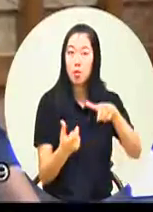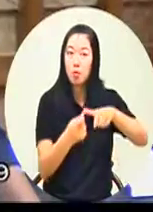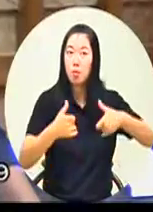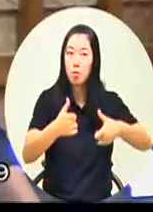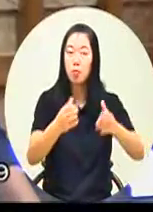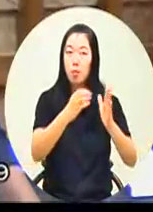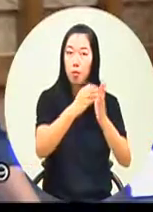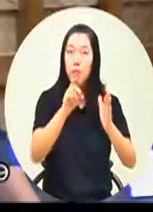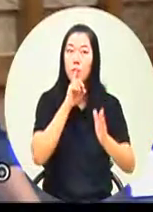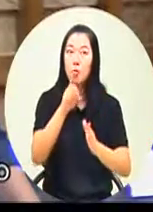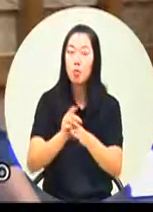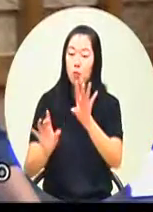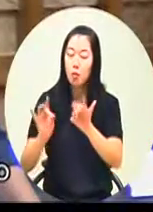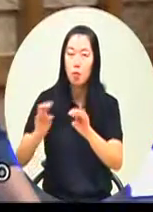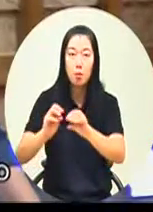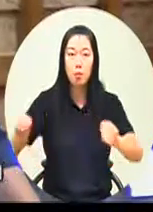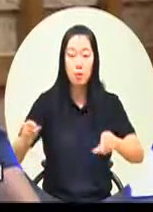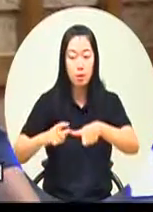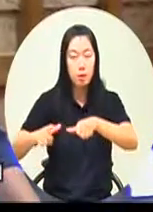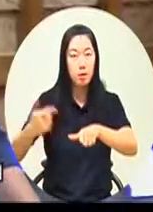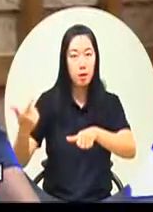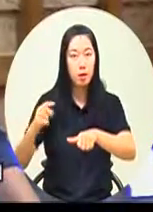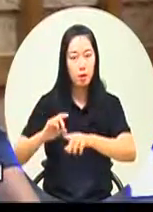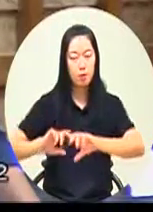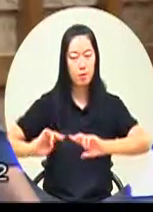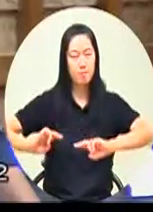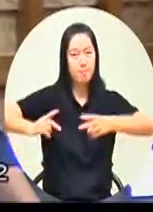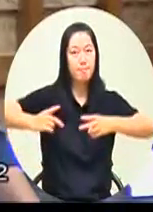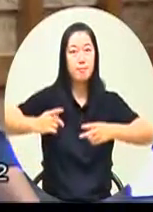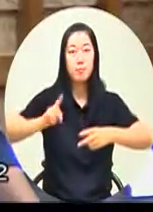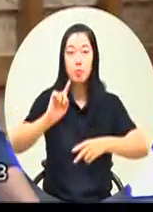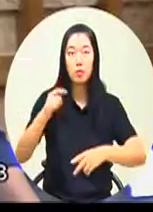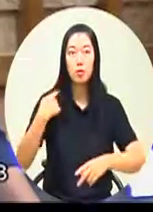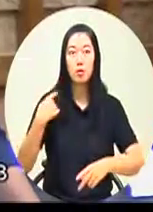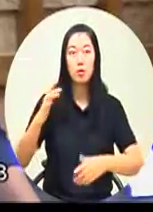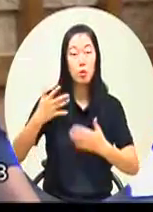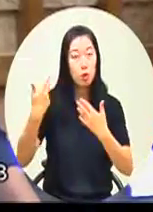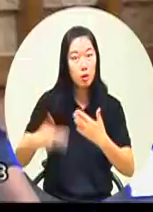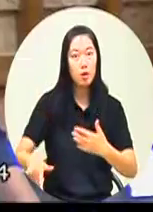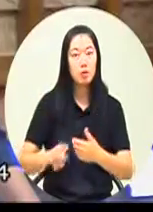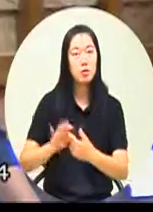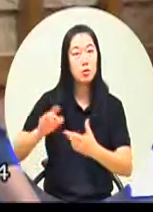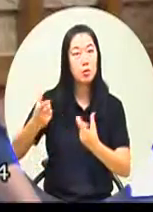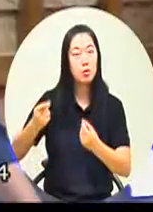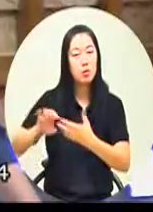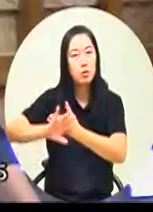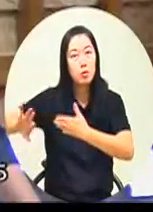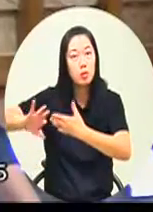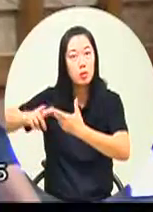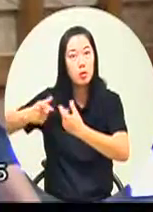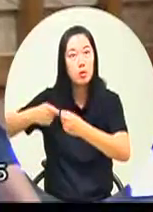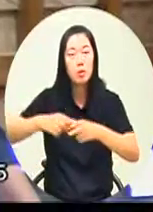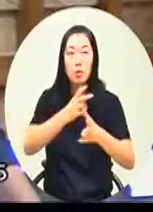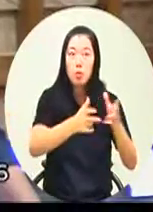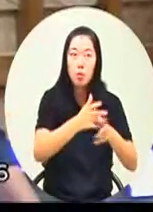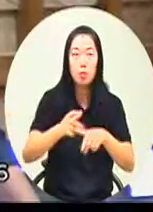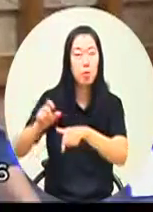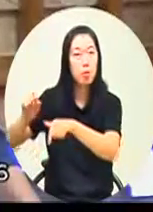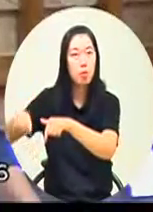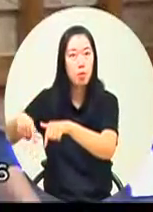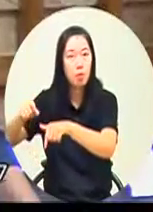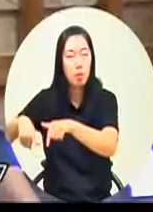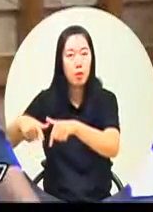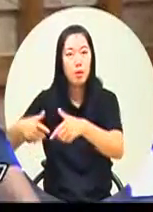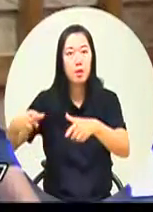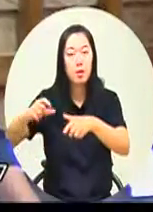的湿地公园还有一个很大的改善空间，就是它的连外道路。连外道路呢，其实记者要去访问，外